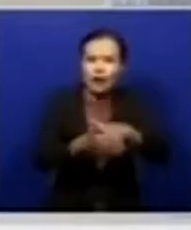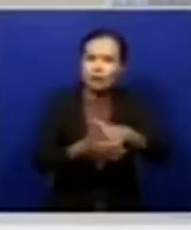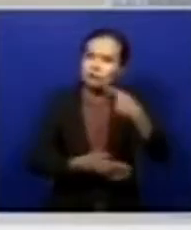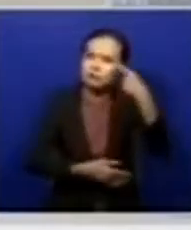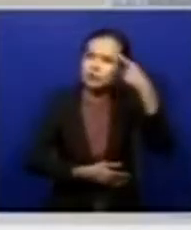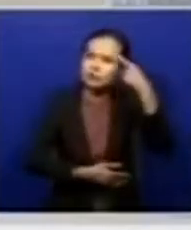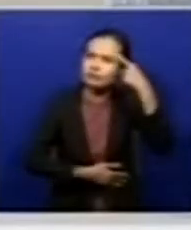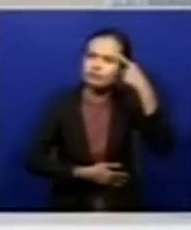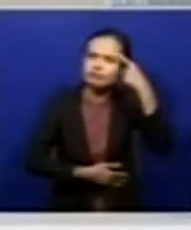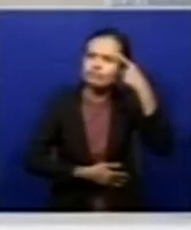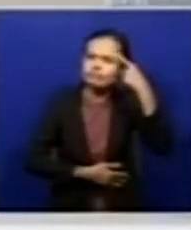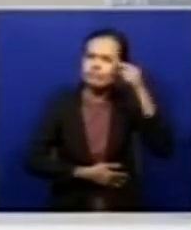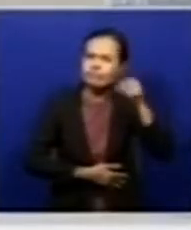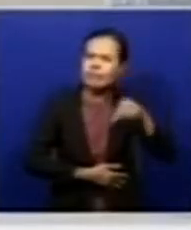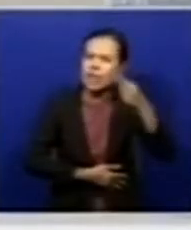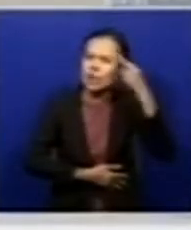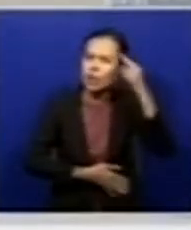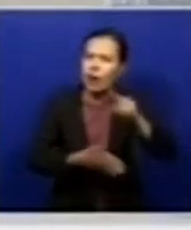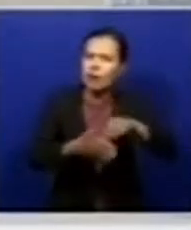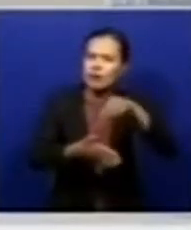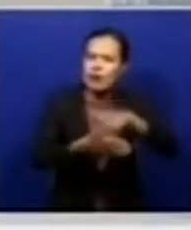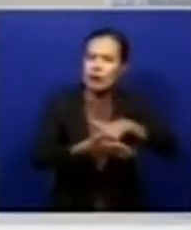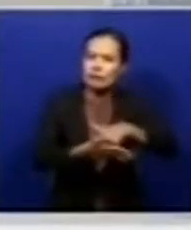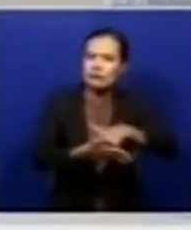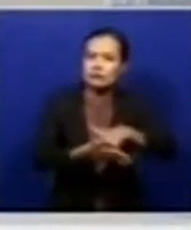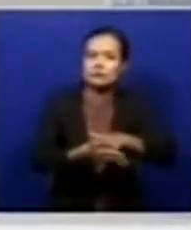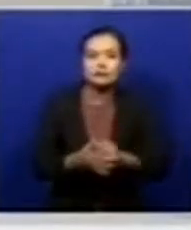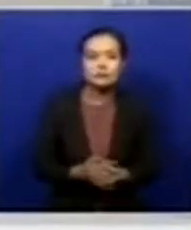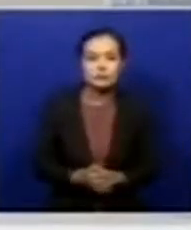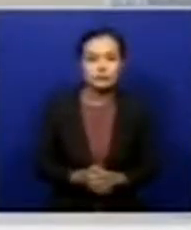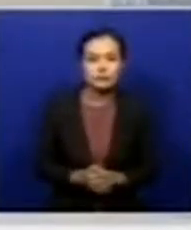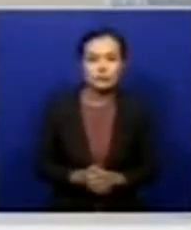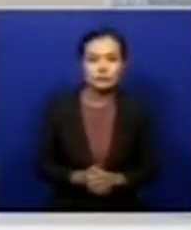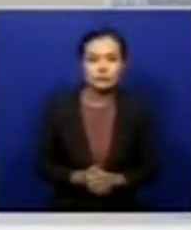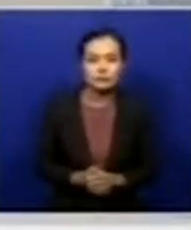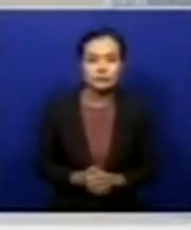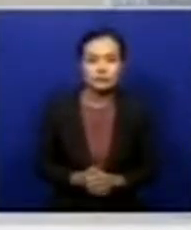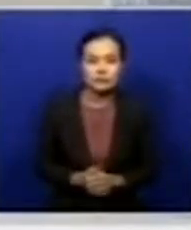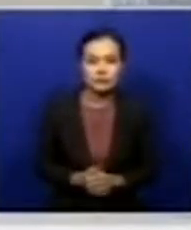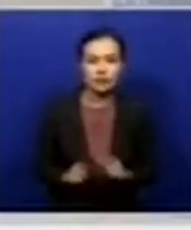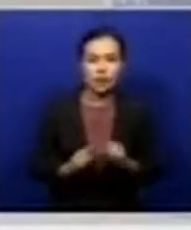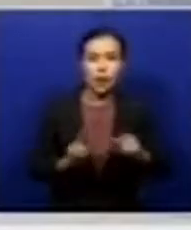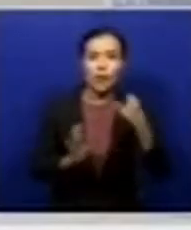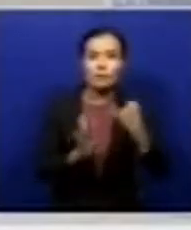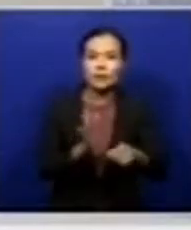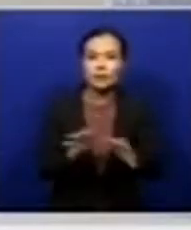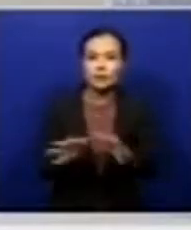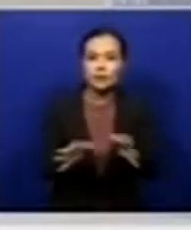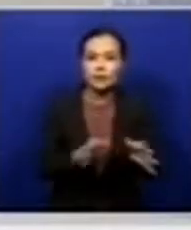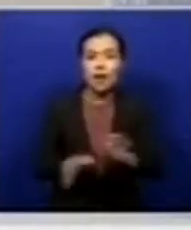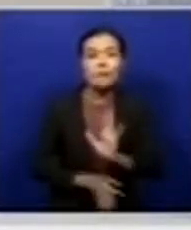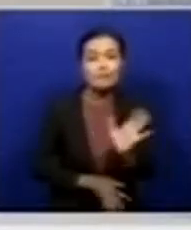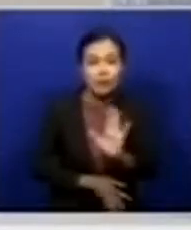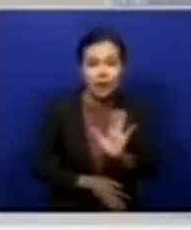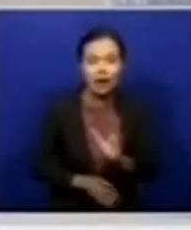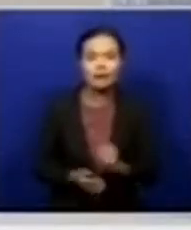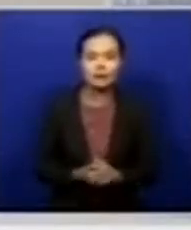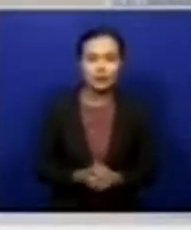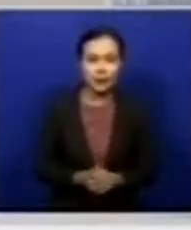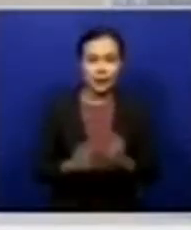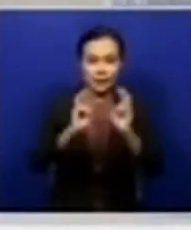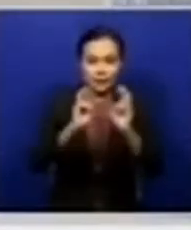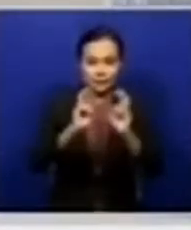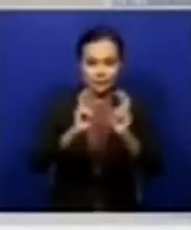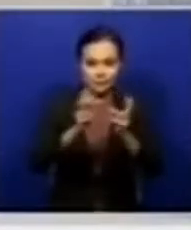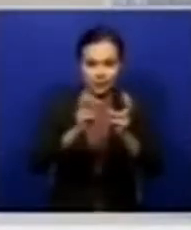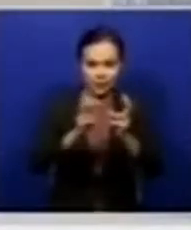ม่ได้นะครับแต่เข้าใจว่าไม่ให้ความผิดของผู้ชี้แจงนะครับประเด็นต่อมาครับผม